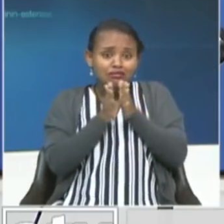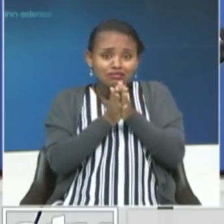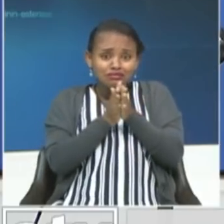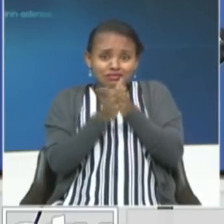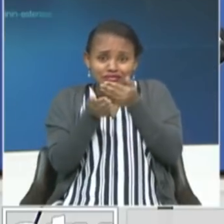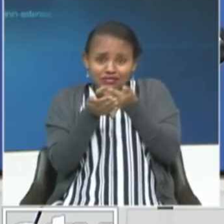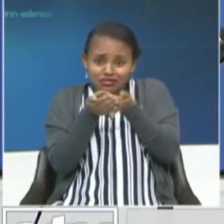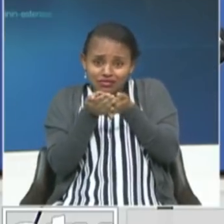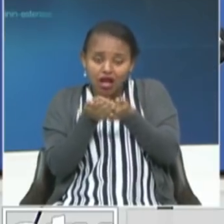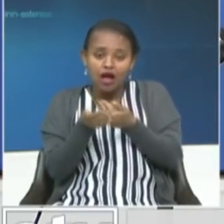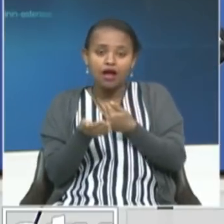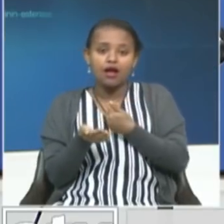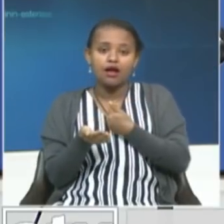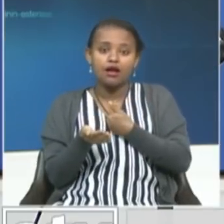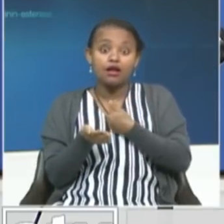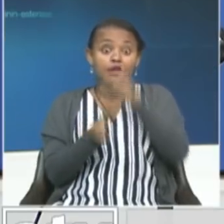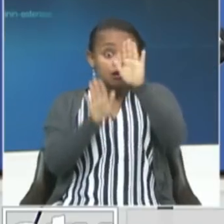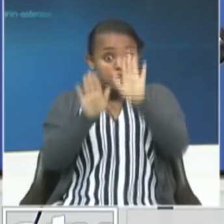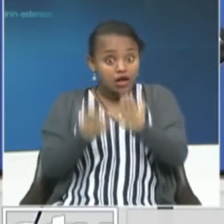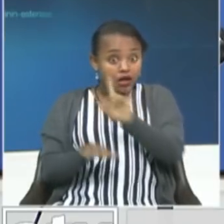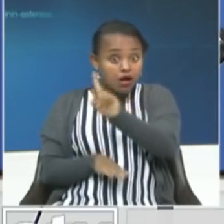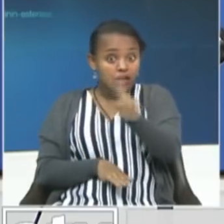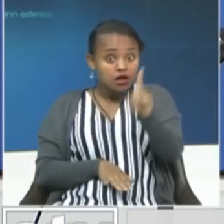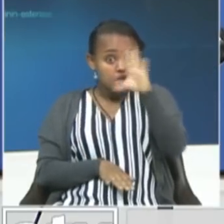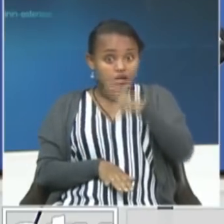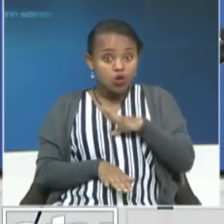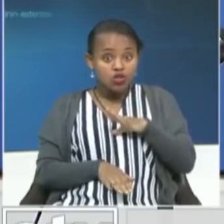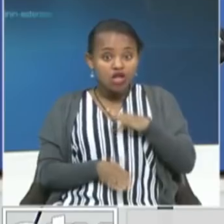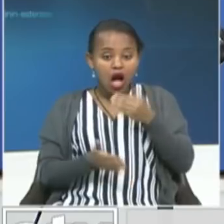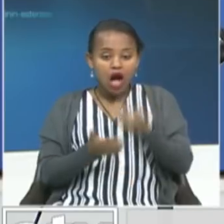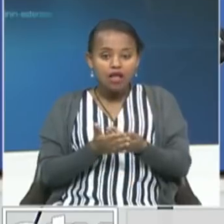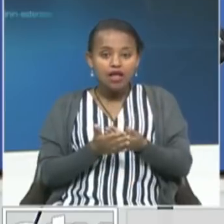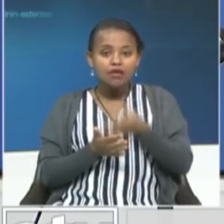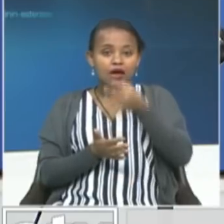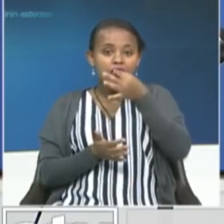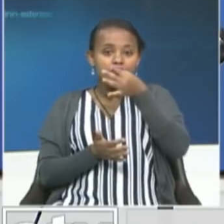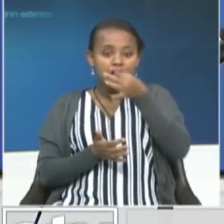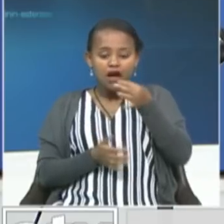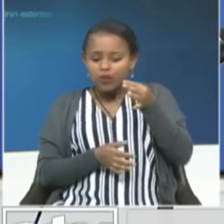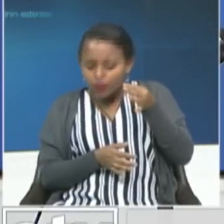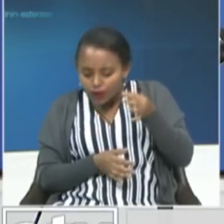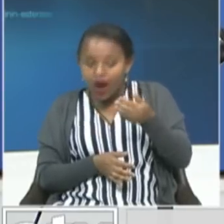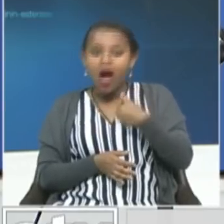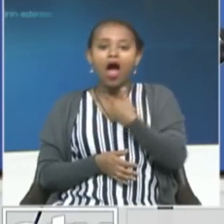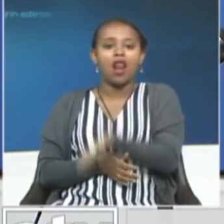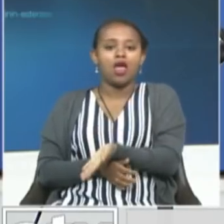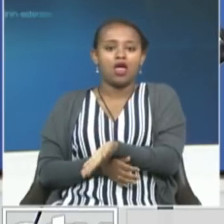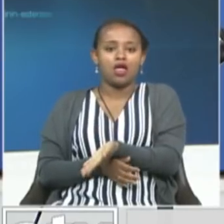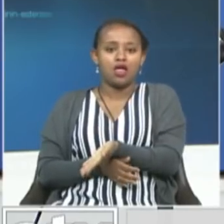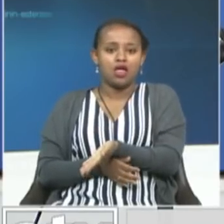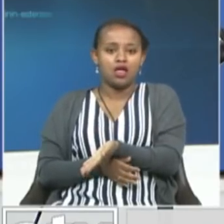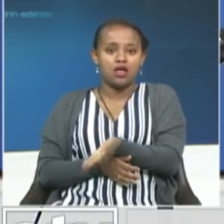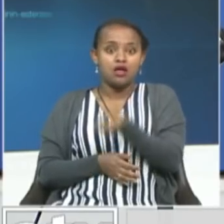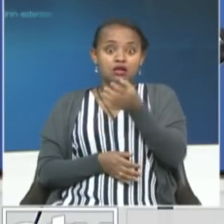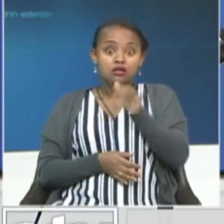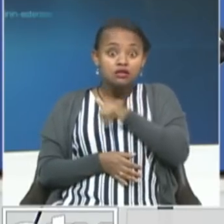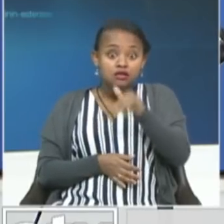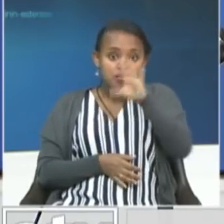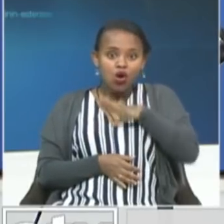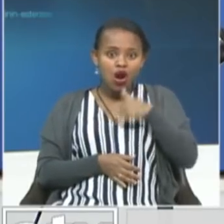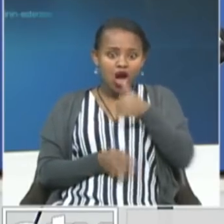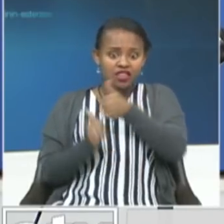አለ። እንደሚገርምህ ነገር አንዳንድ ሰዎች አጠገብህ ምራቅ ይተፋሉ። ጭራሽ ምራቅ የሚተፉ ሰዎች አሉ።